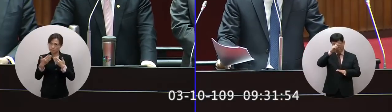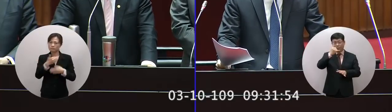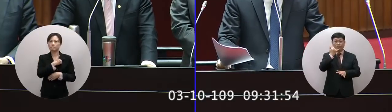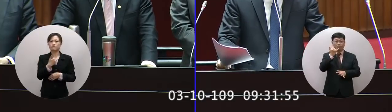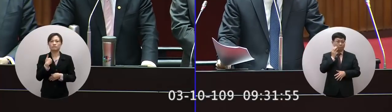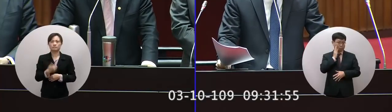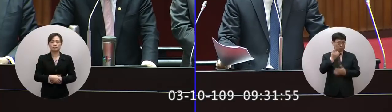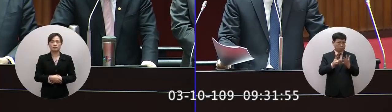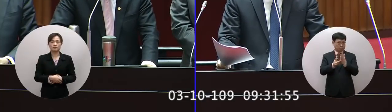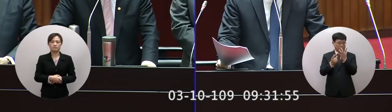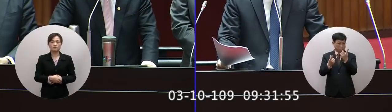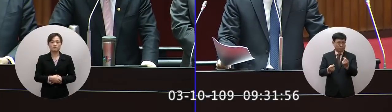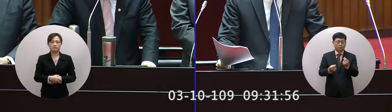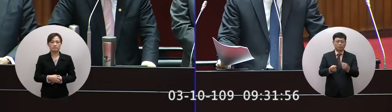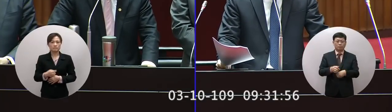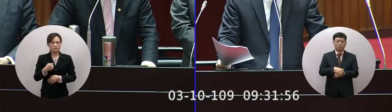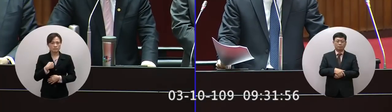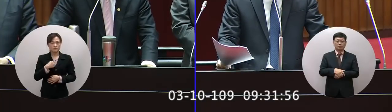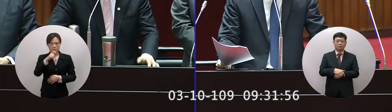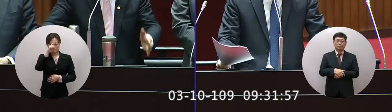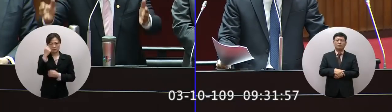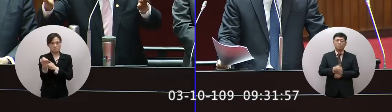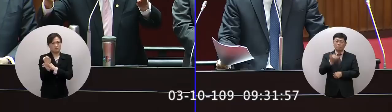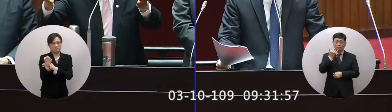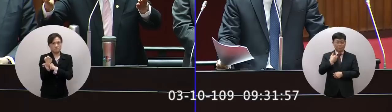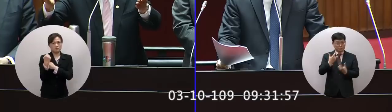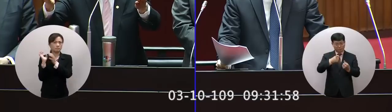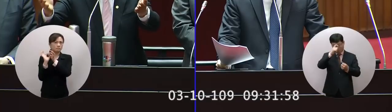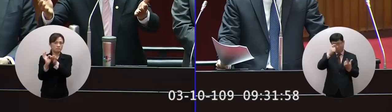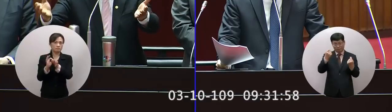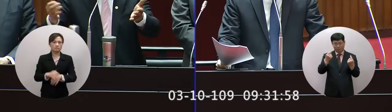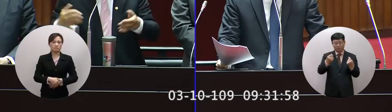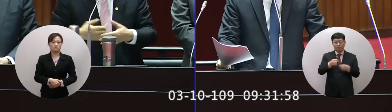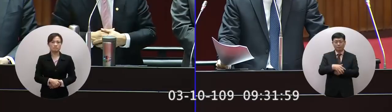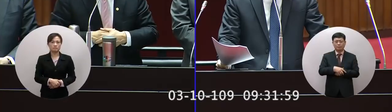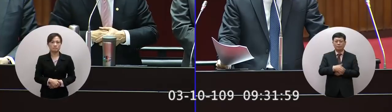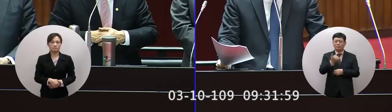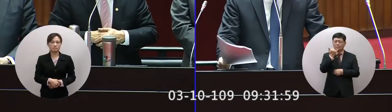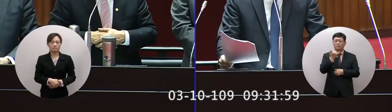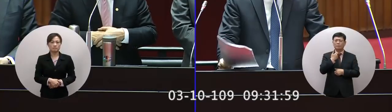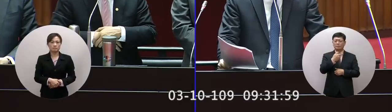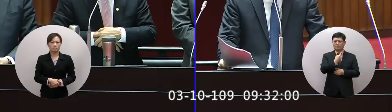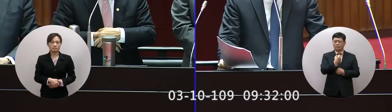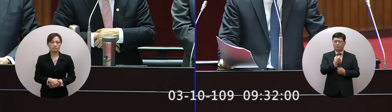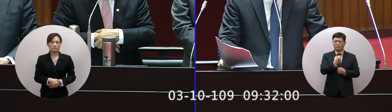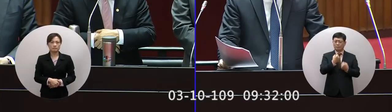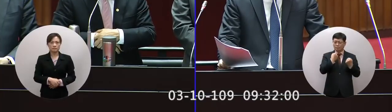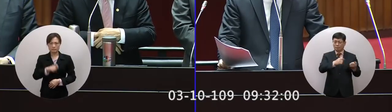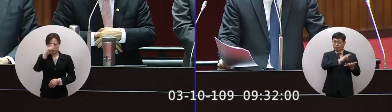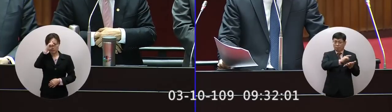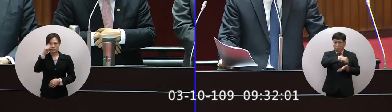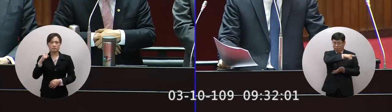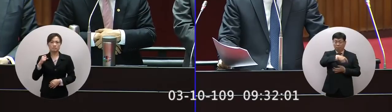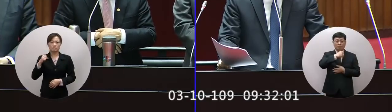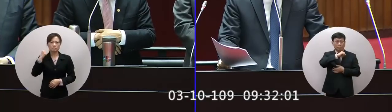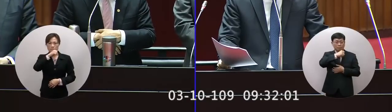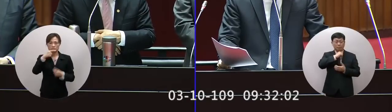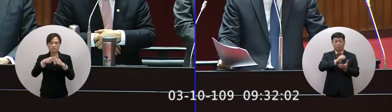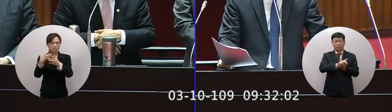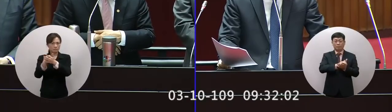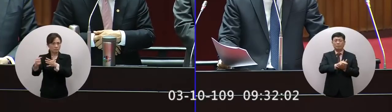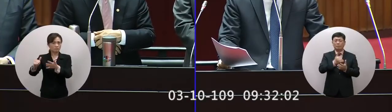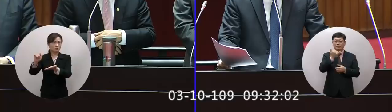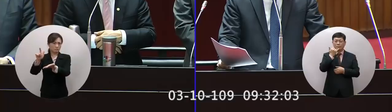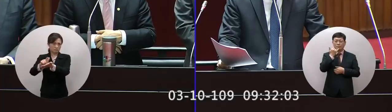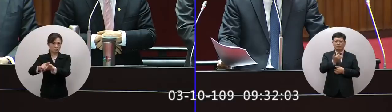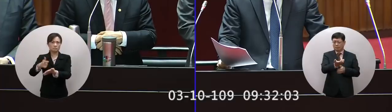可以如期哈。 我们一直用这样的努力， 可以如我们的期待啊，让 滞留 让我们在武汉的这些台湾的